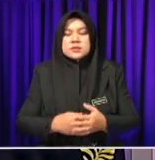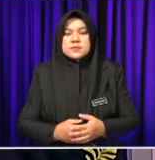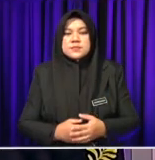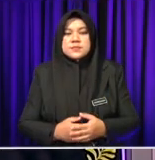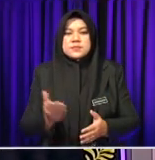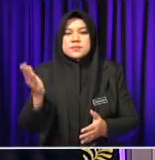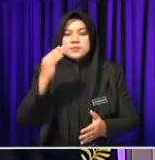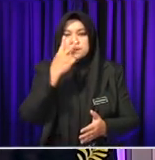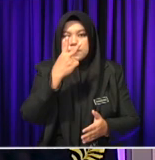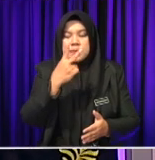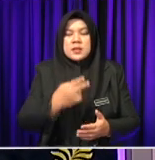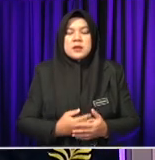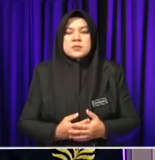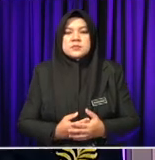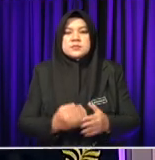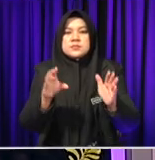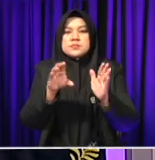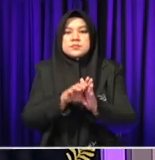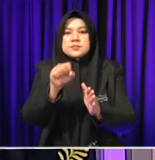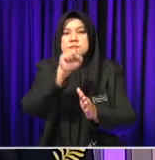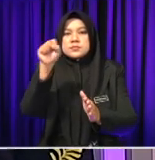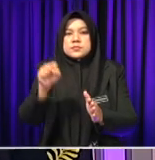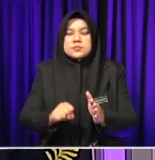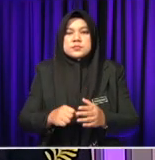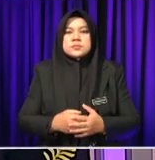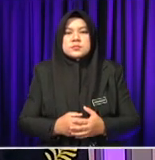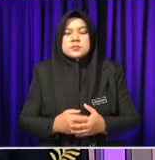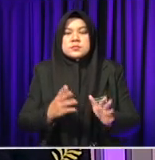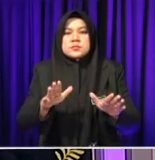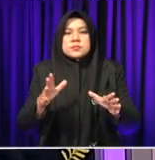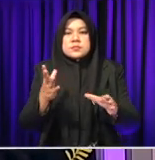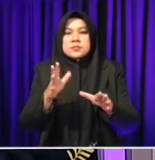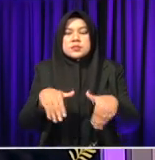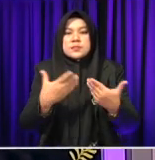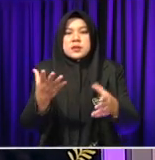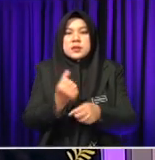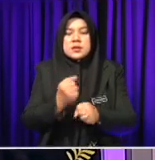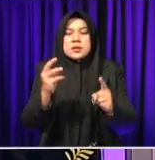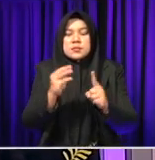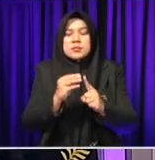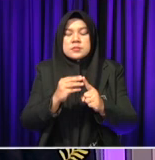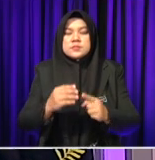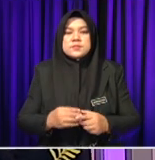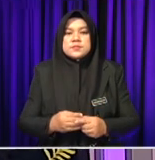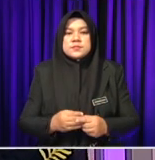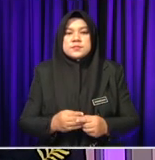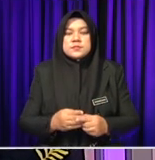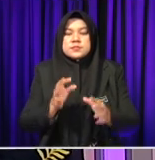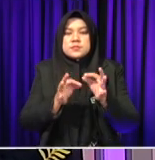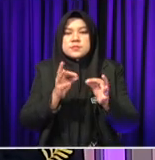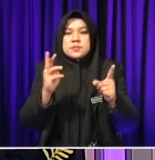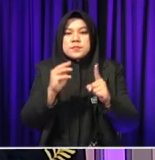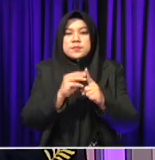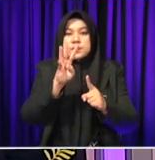kita lihat contoh soalan keat ataupun kita lihat macam mana dapat markah dalam kita menjawab soalan kebat ni kalau markah dia empat